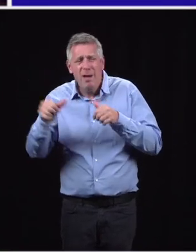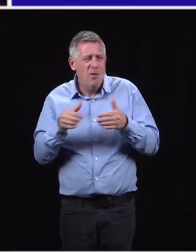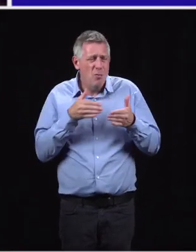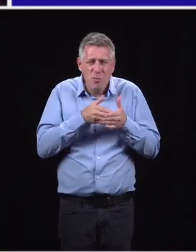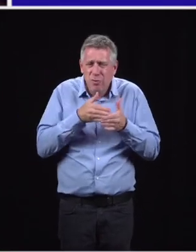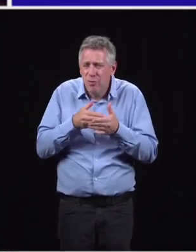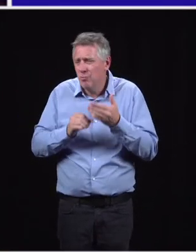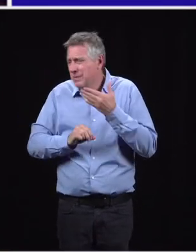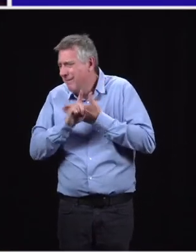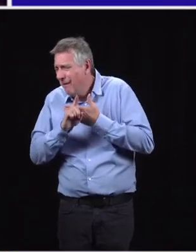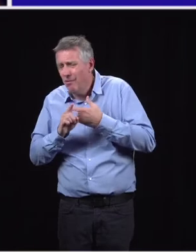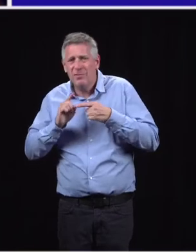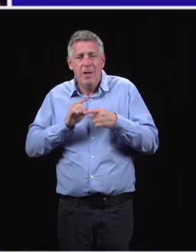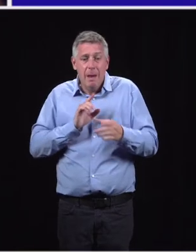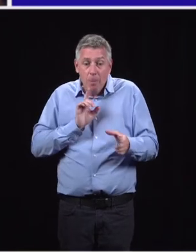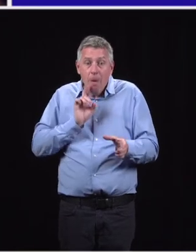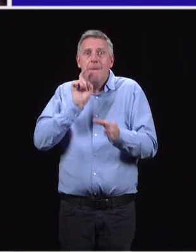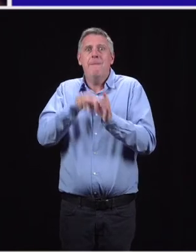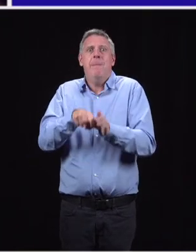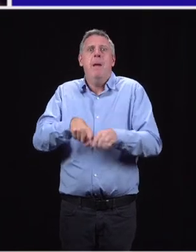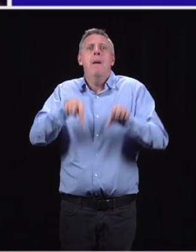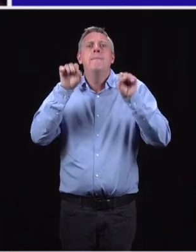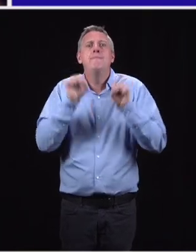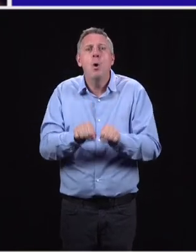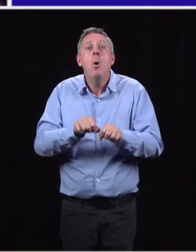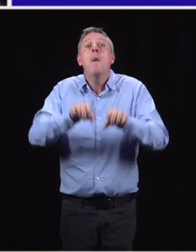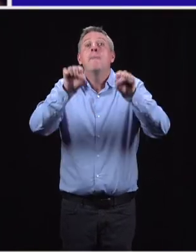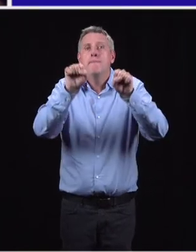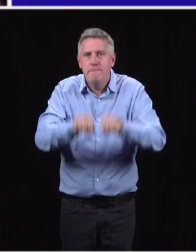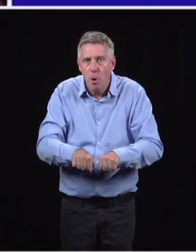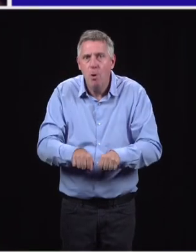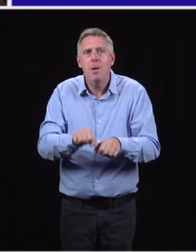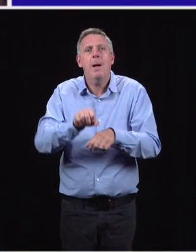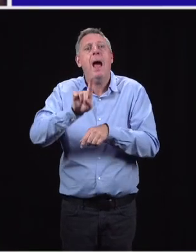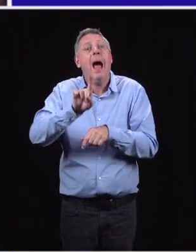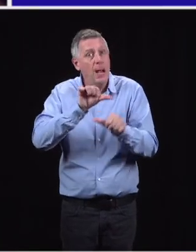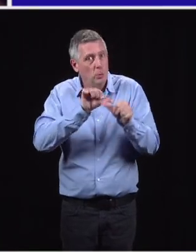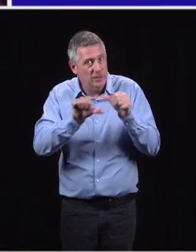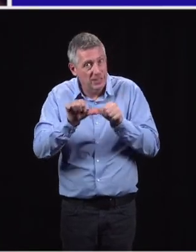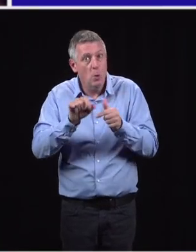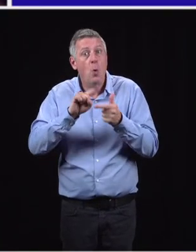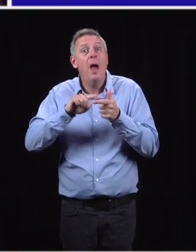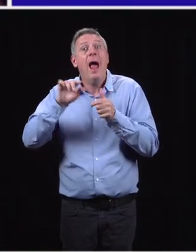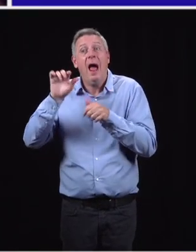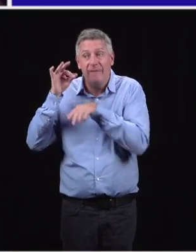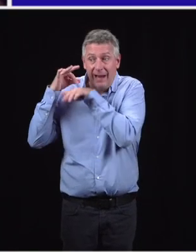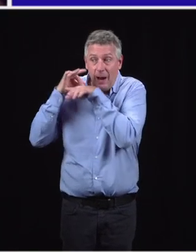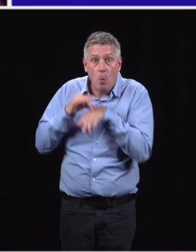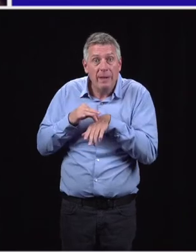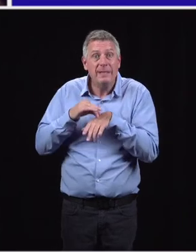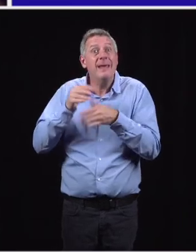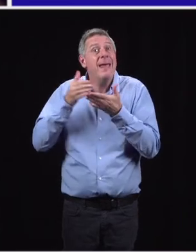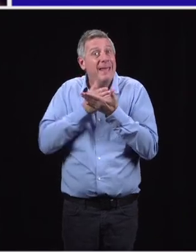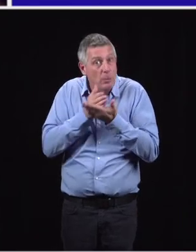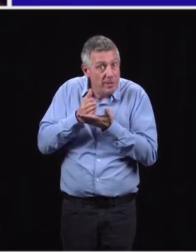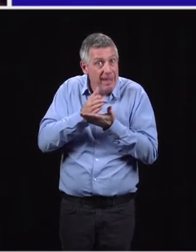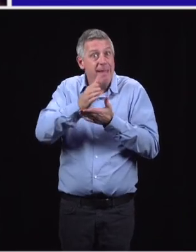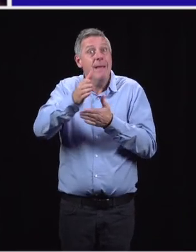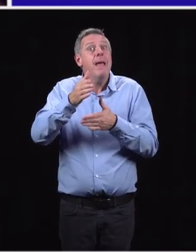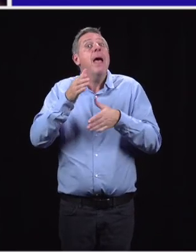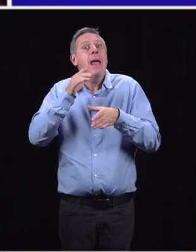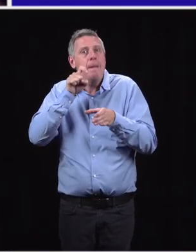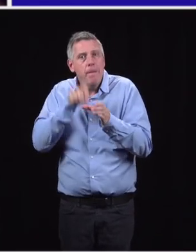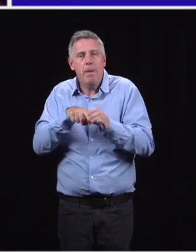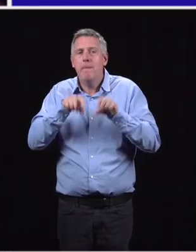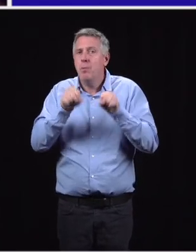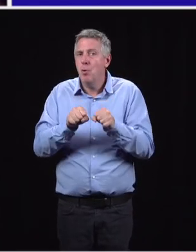ces différences et donc voilà c'était le message c'est-à-dire c'est possible à condition de et à condition d'être accompagné d'être aiguillé souvent et donc